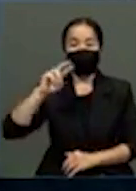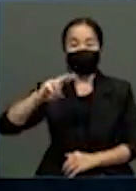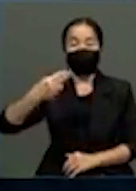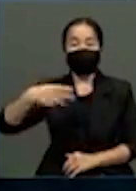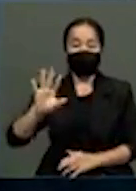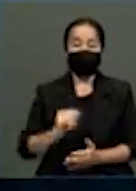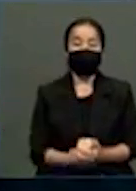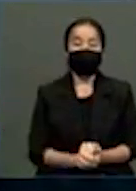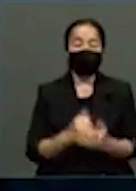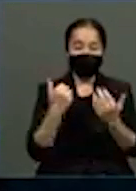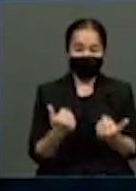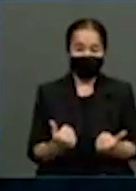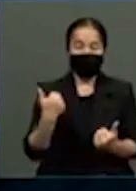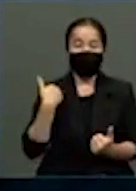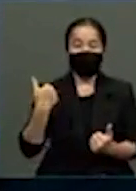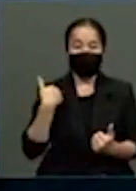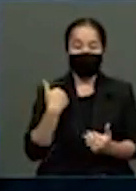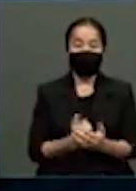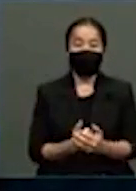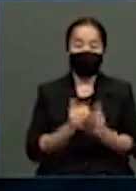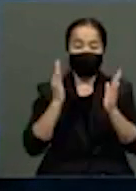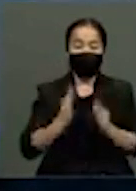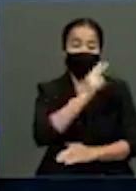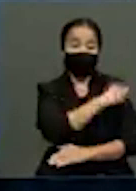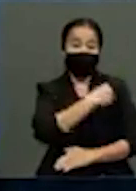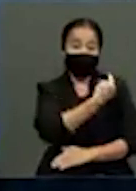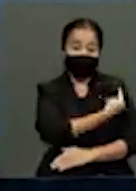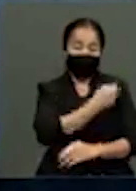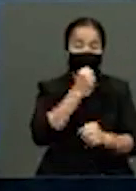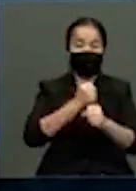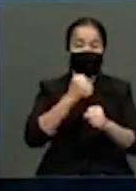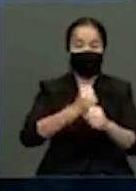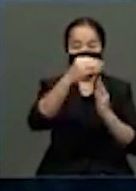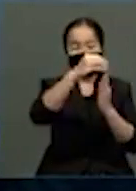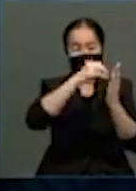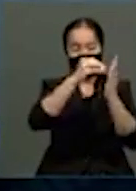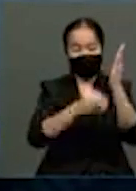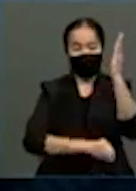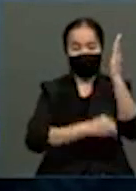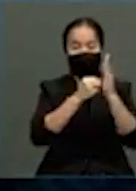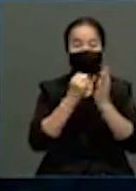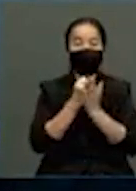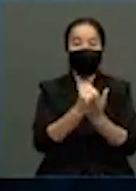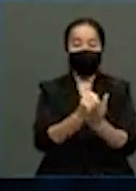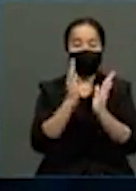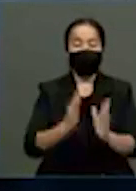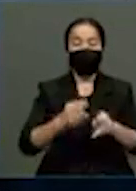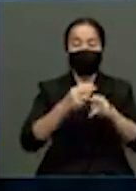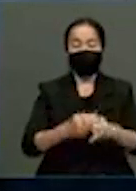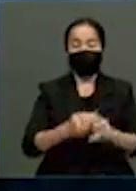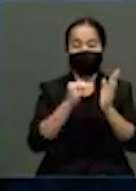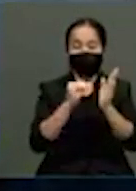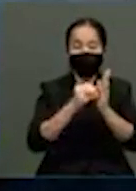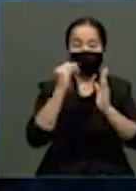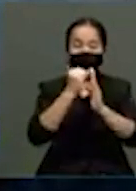27,760 ตอนนี้ก็มีการส่งบุคลากรจากทั่วประเทศนะครับมาช่วยพี่น้องประชาชนชาวกรุงเทพและปริมณฑล